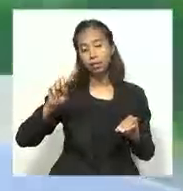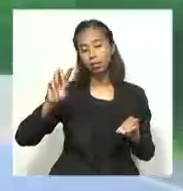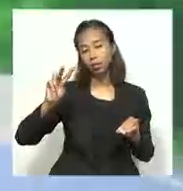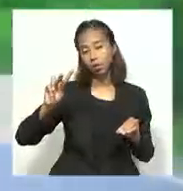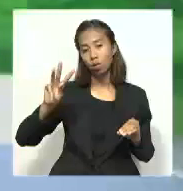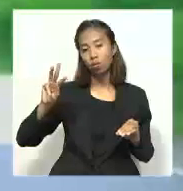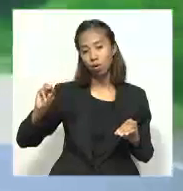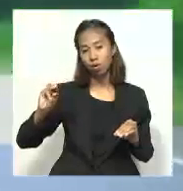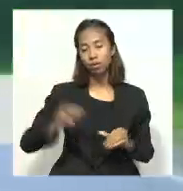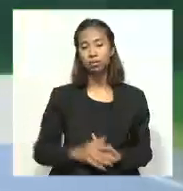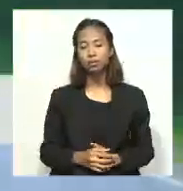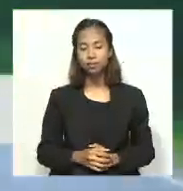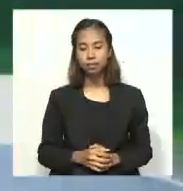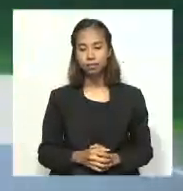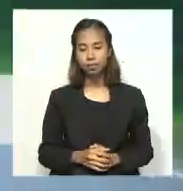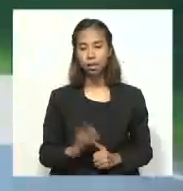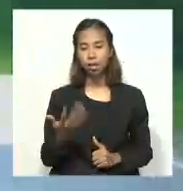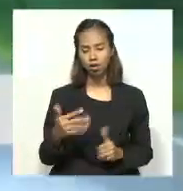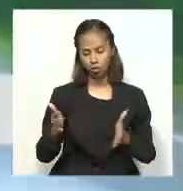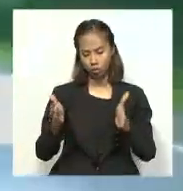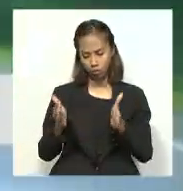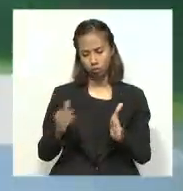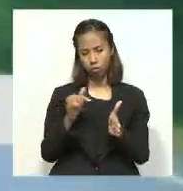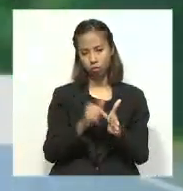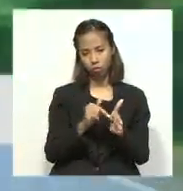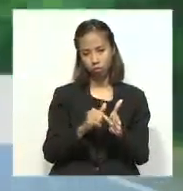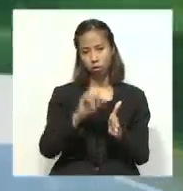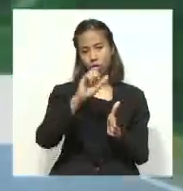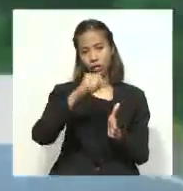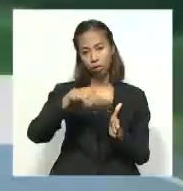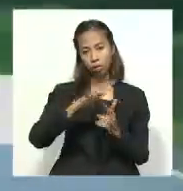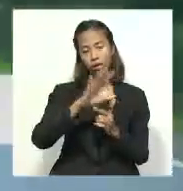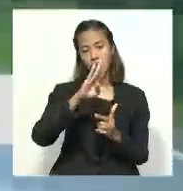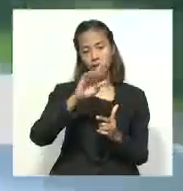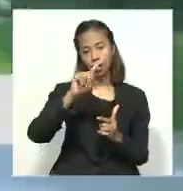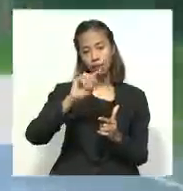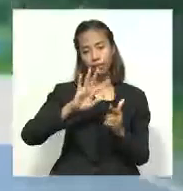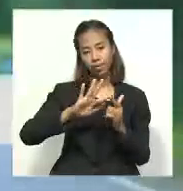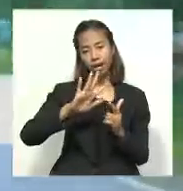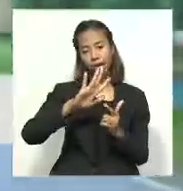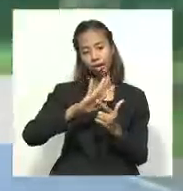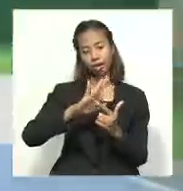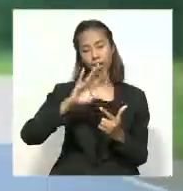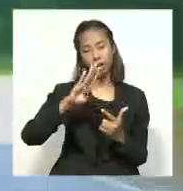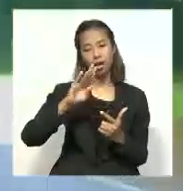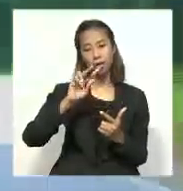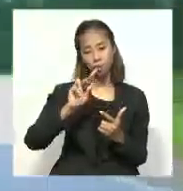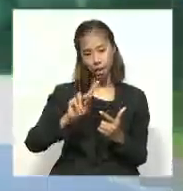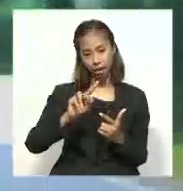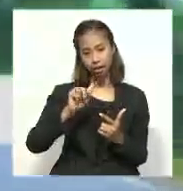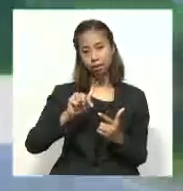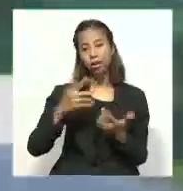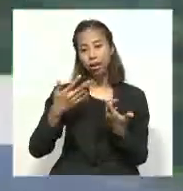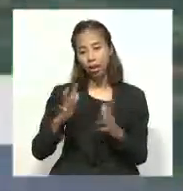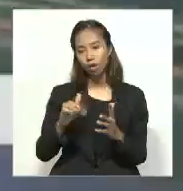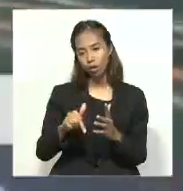รส่วนอีกหนึ่งช่วงคือเส้นทางซับตะแบกน้ำอ้อมอยู่ระหว่างศึกษาโครงการทั้งนี้คาดว่า